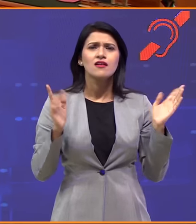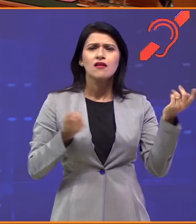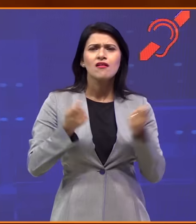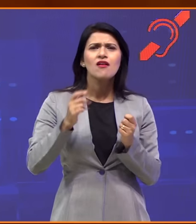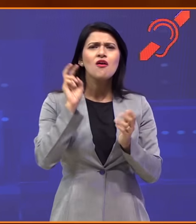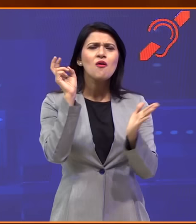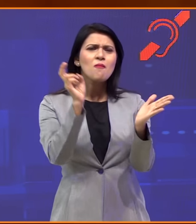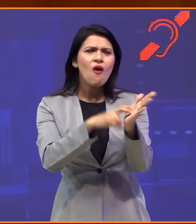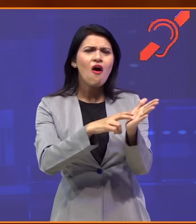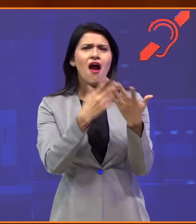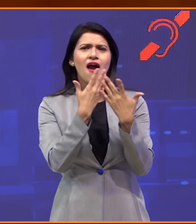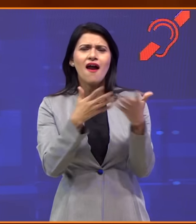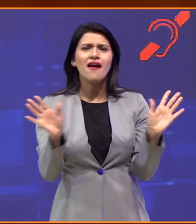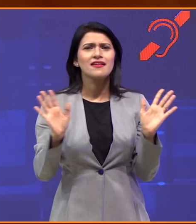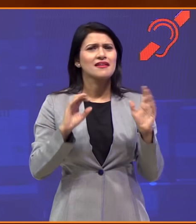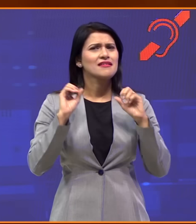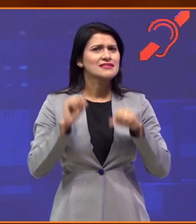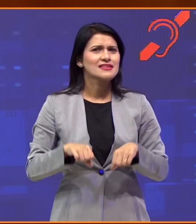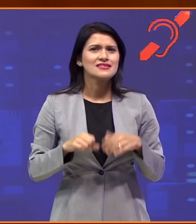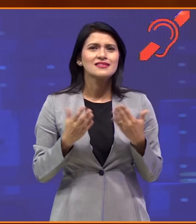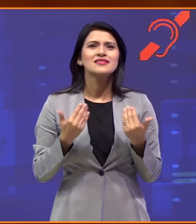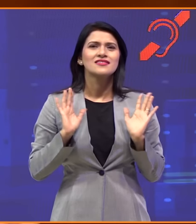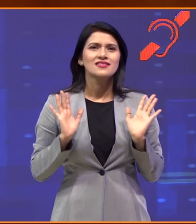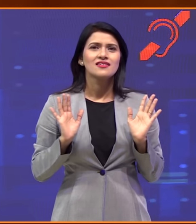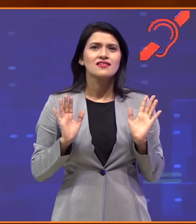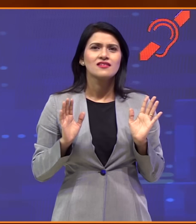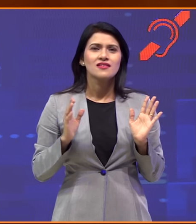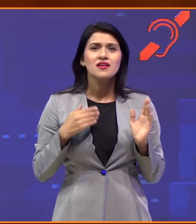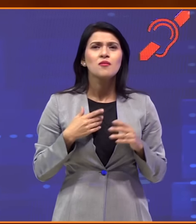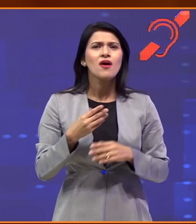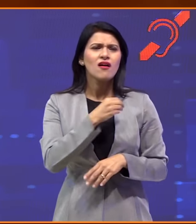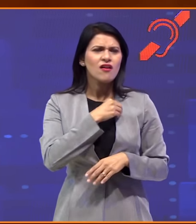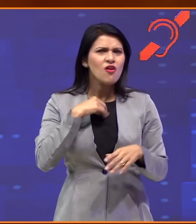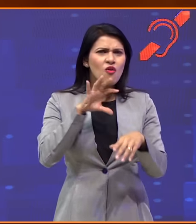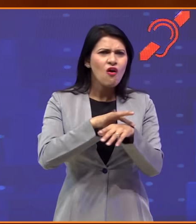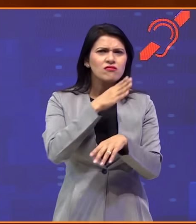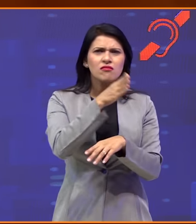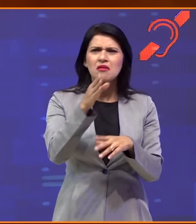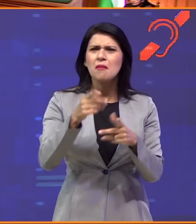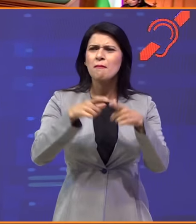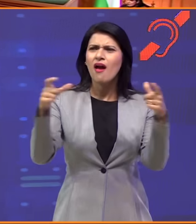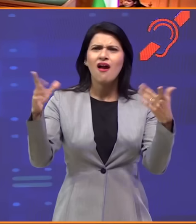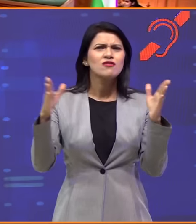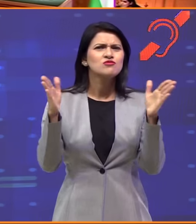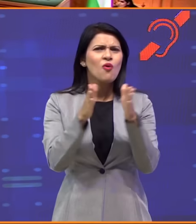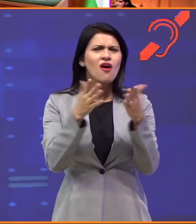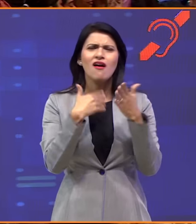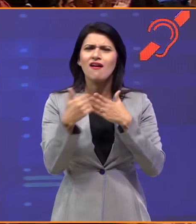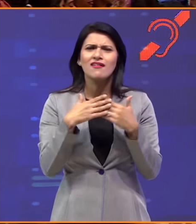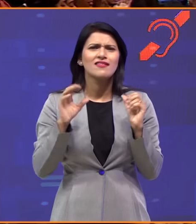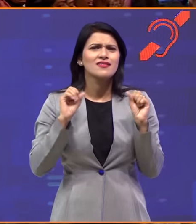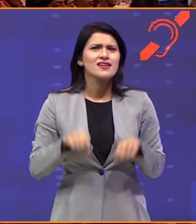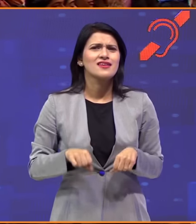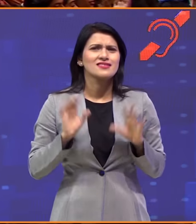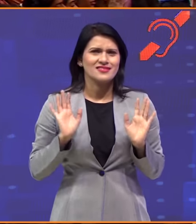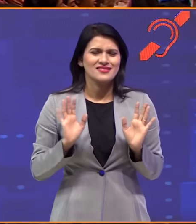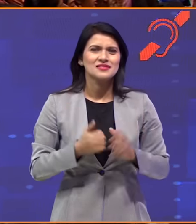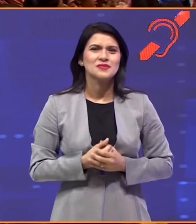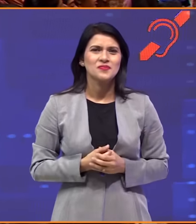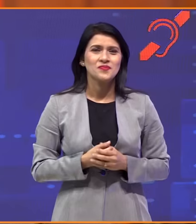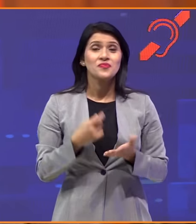को में बैठना चाहे बैठ सके और जो जिंदगी में जहां से इलाज कराना चाहते हैं इलाज करा पाए हो गया